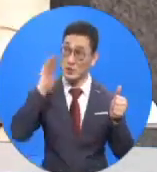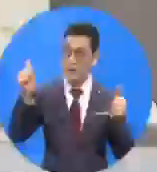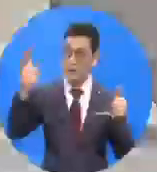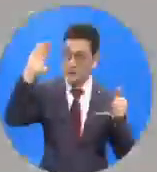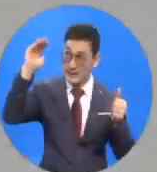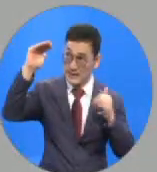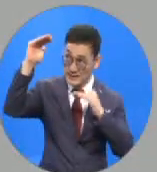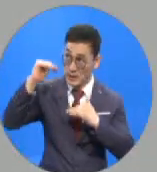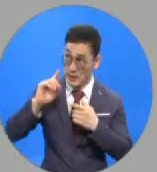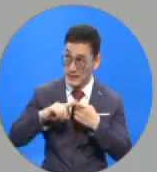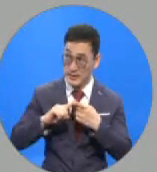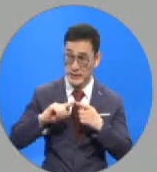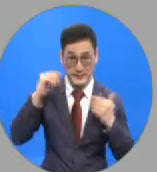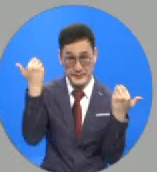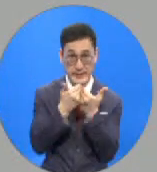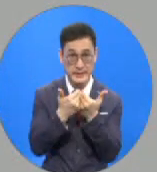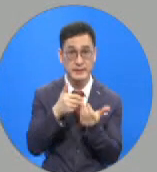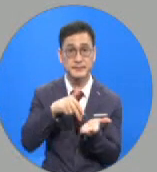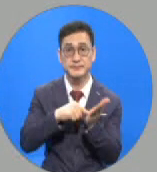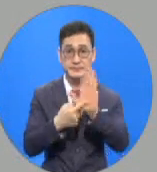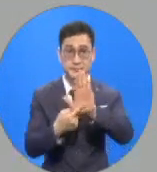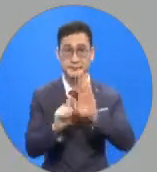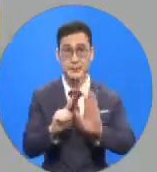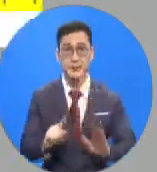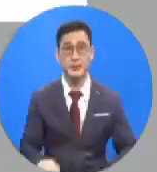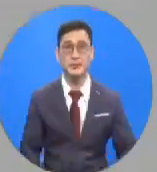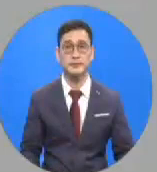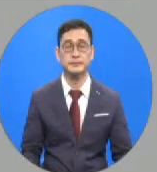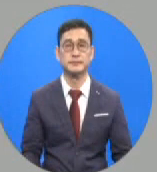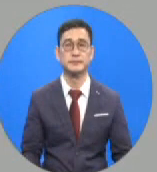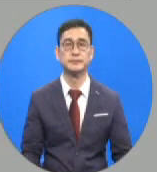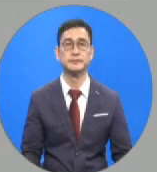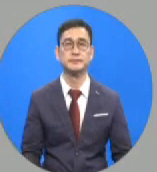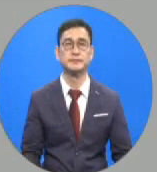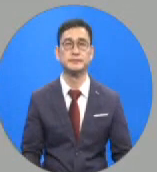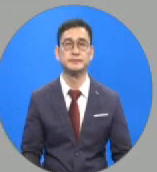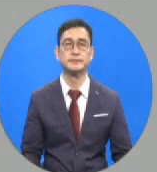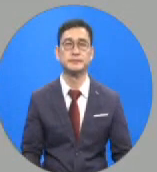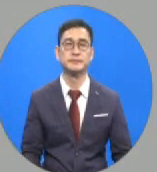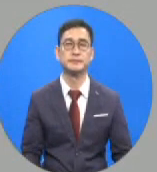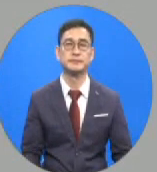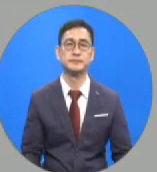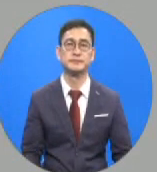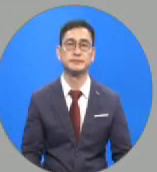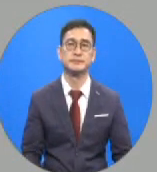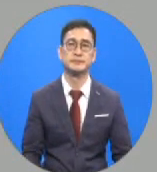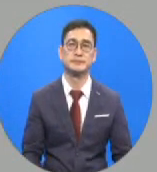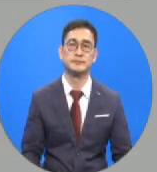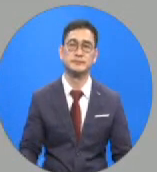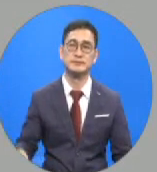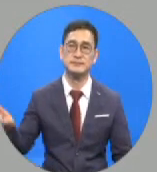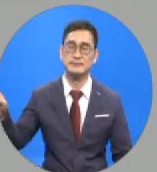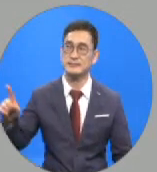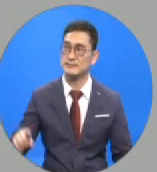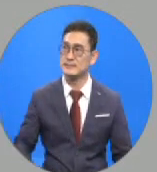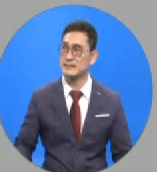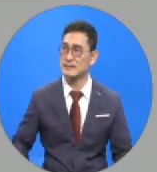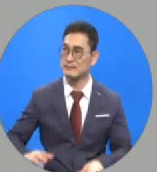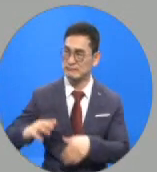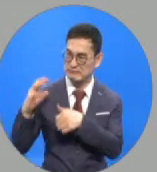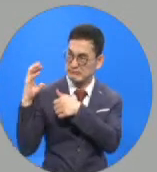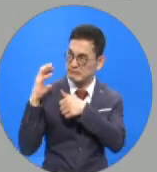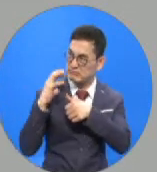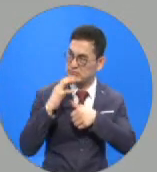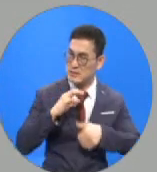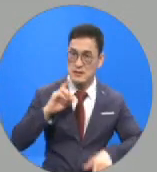즉각 대응을 했는데 뭐 내용은 이래요 파시스트 적인 형태다 이 이런 취지의 얘기를 어떻게 보신